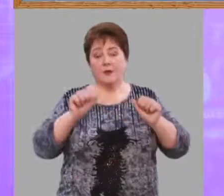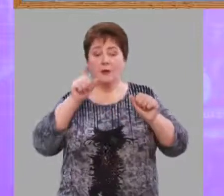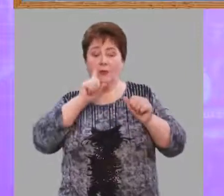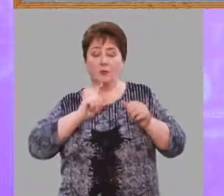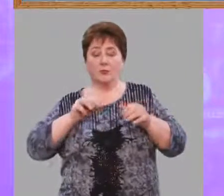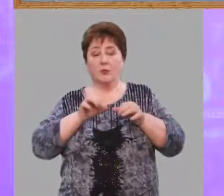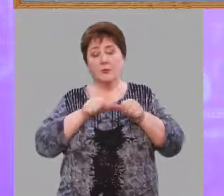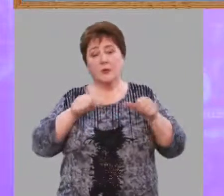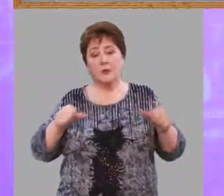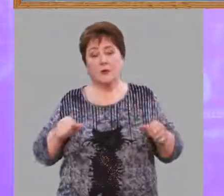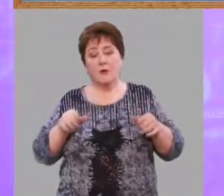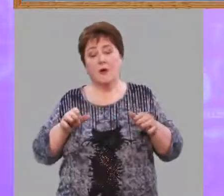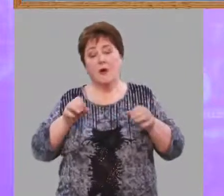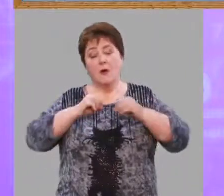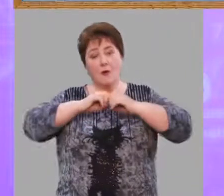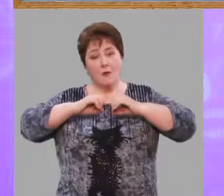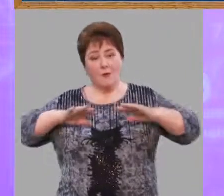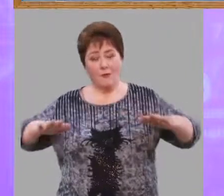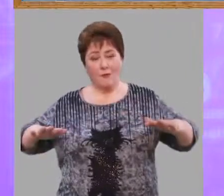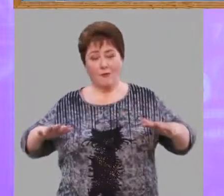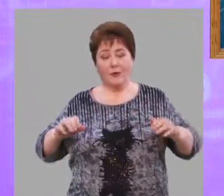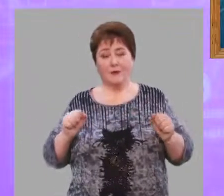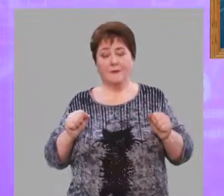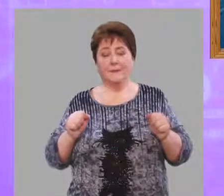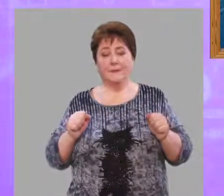измерить площадь коврика?